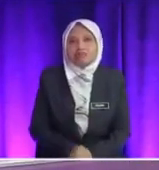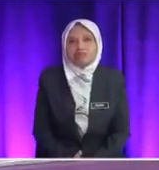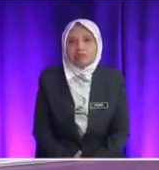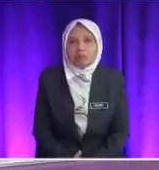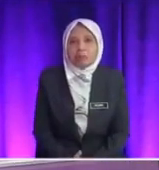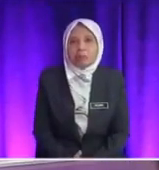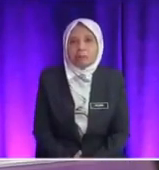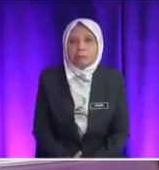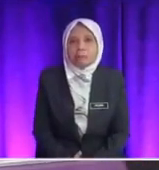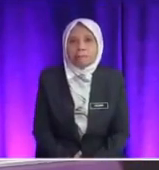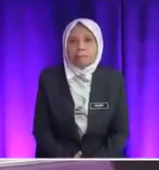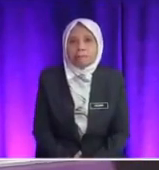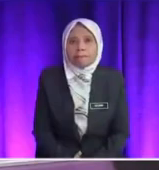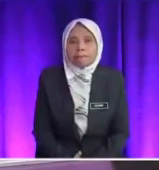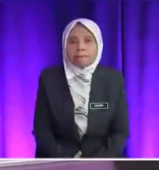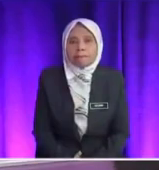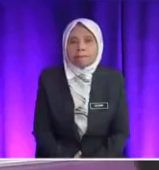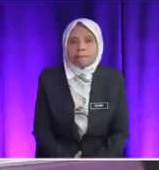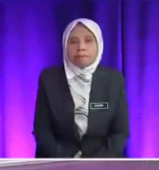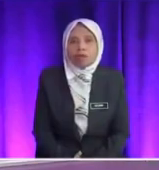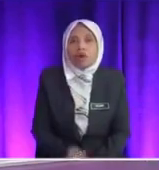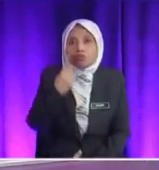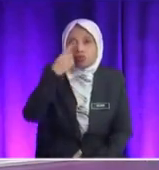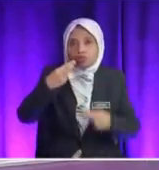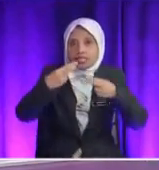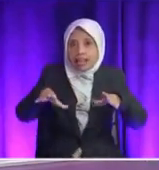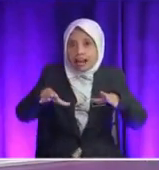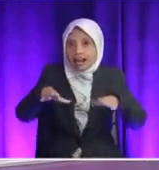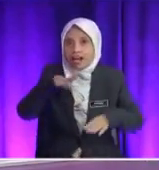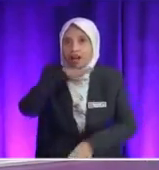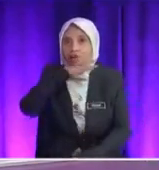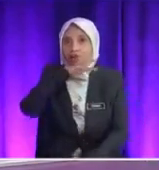hiu hilang sekali gacor enak sih